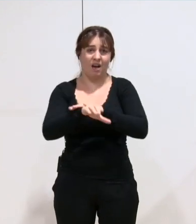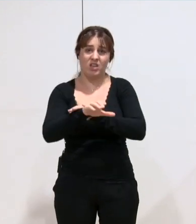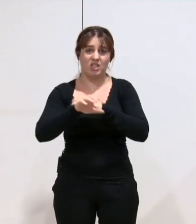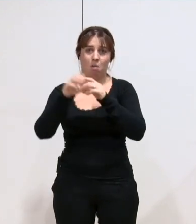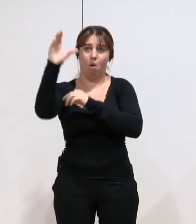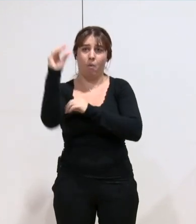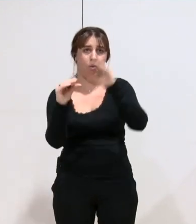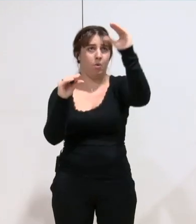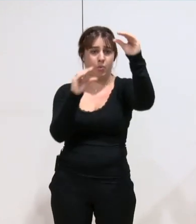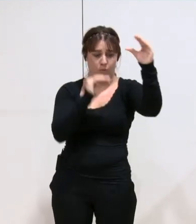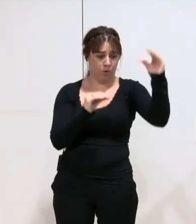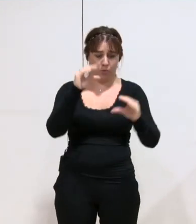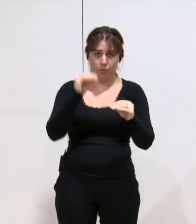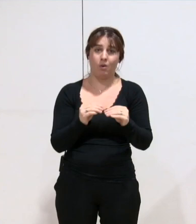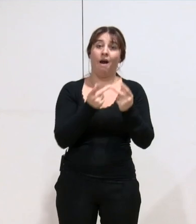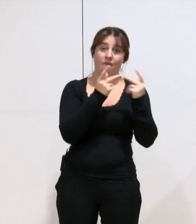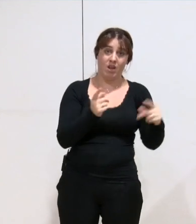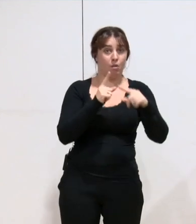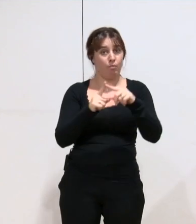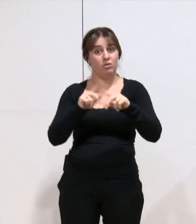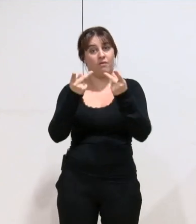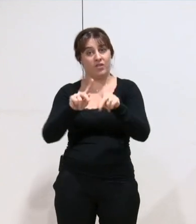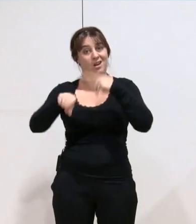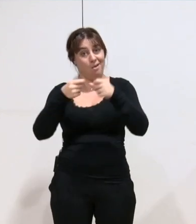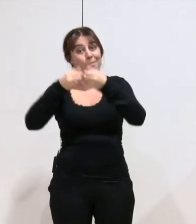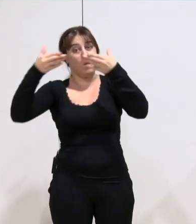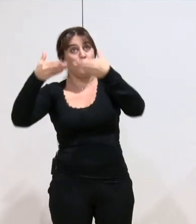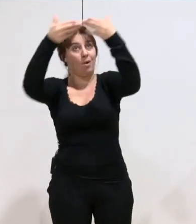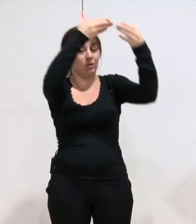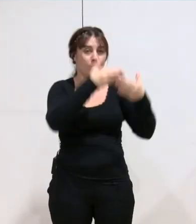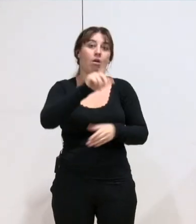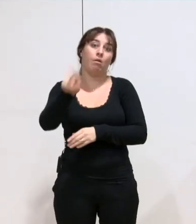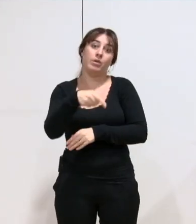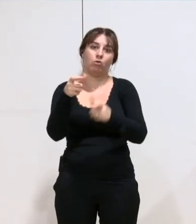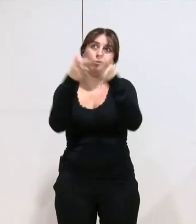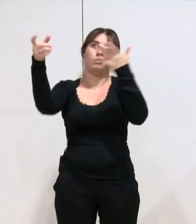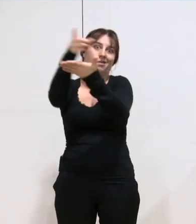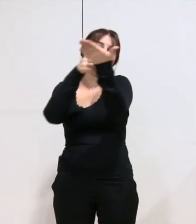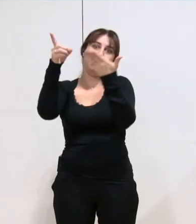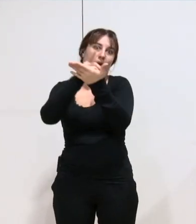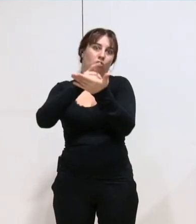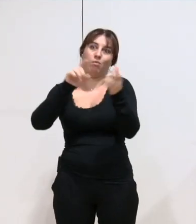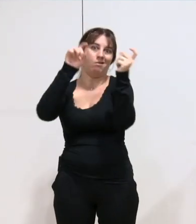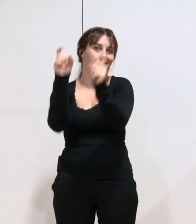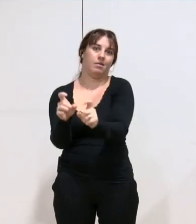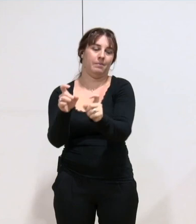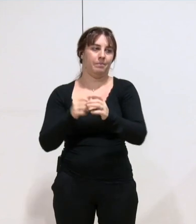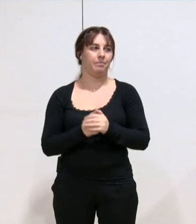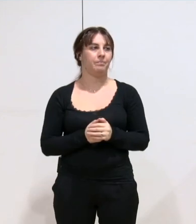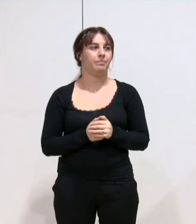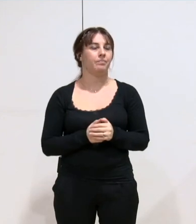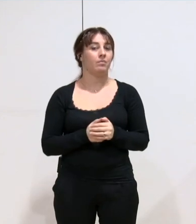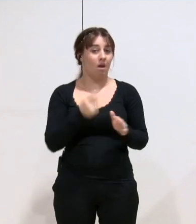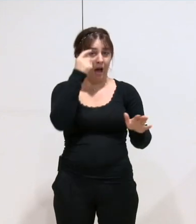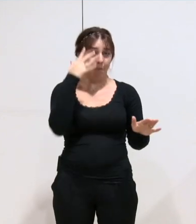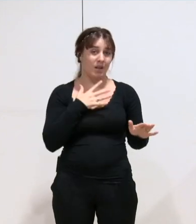situation financière des villes, des métropoles et évidemment des départements. Je crois que cette politique